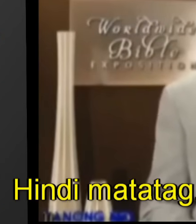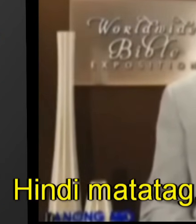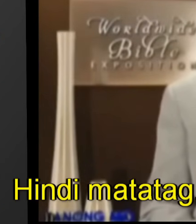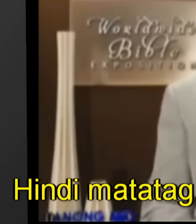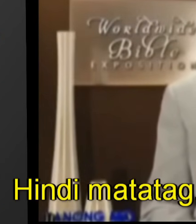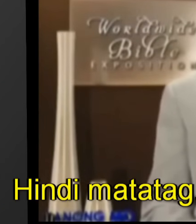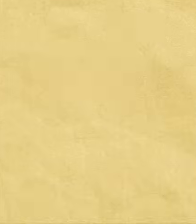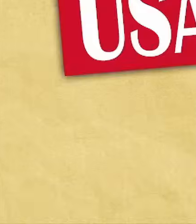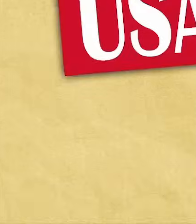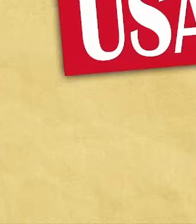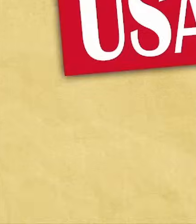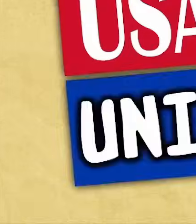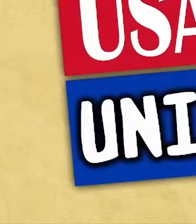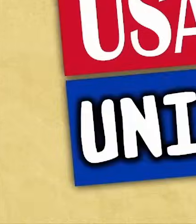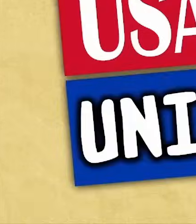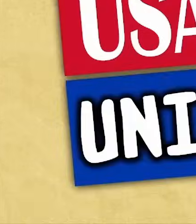matatag, pinagbabago.